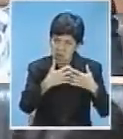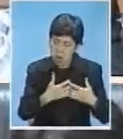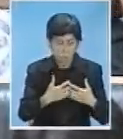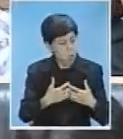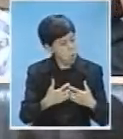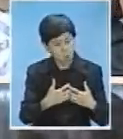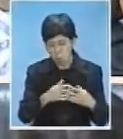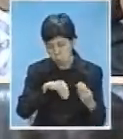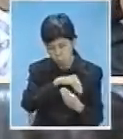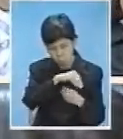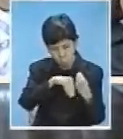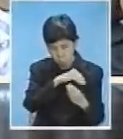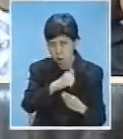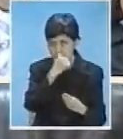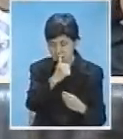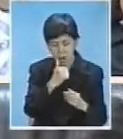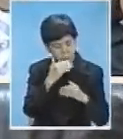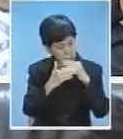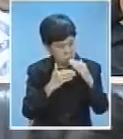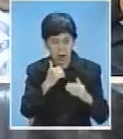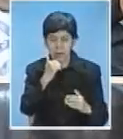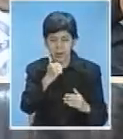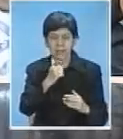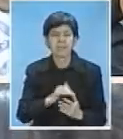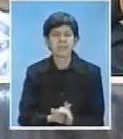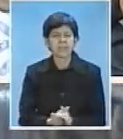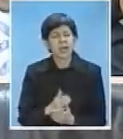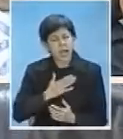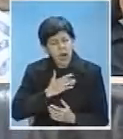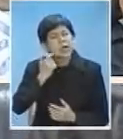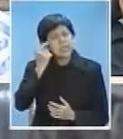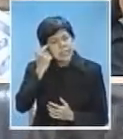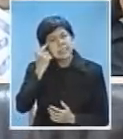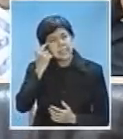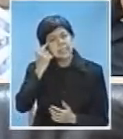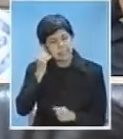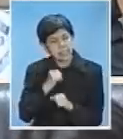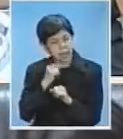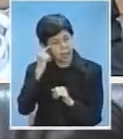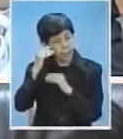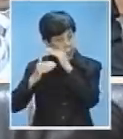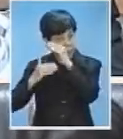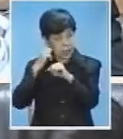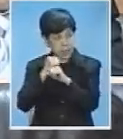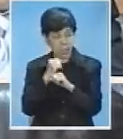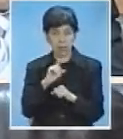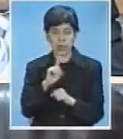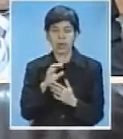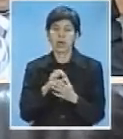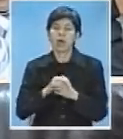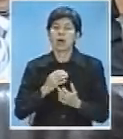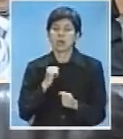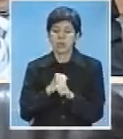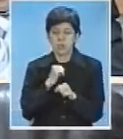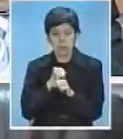คั่งมั่นคงและก็ก้าวหน้าไปได้เราเชื่อว่าความก้าวหน้าเหล่านั้นเกิดขึ้นจากพื้นฐ